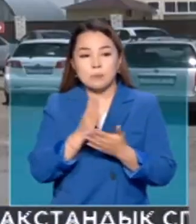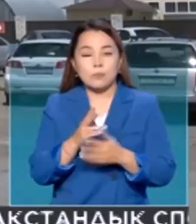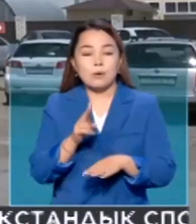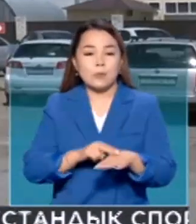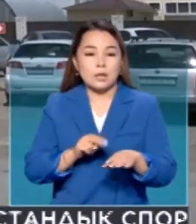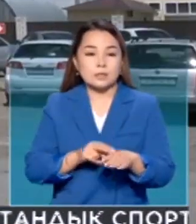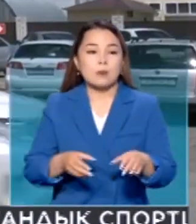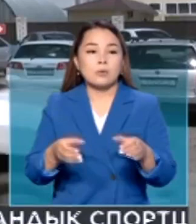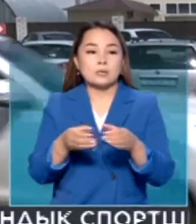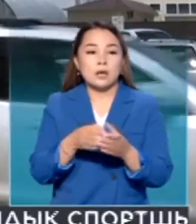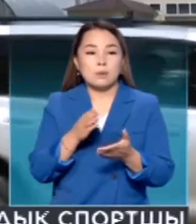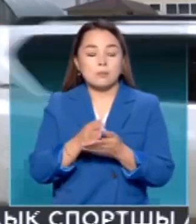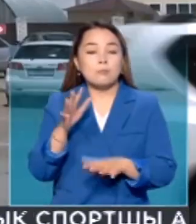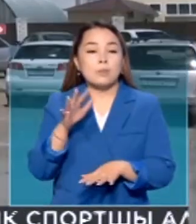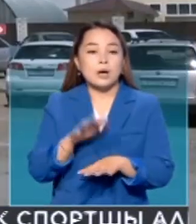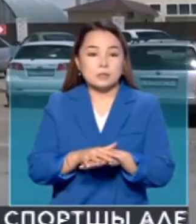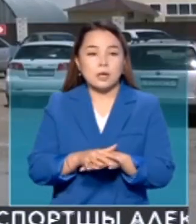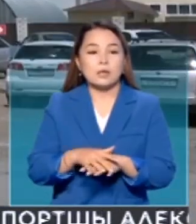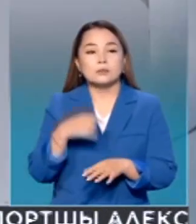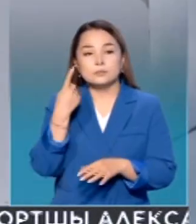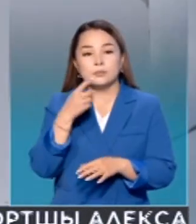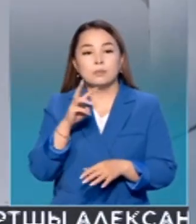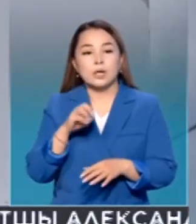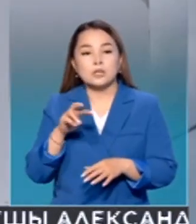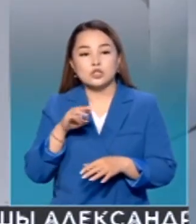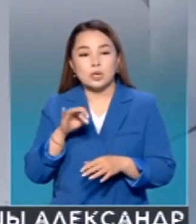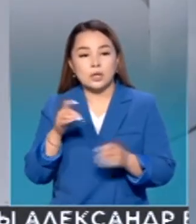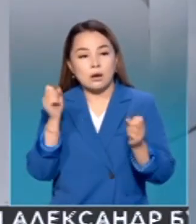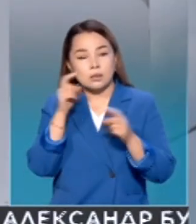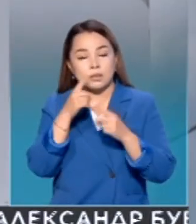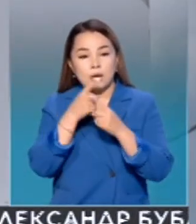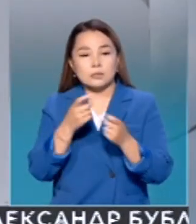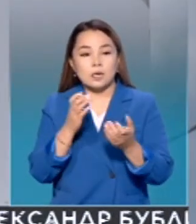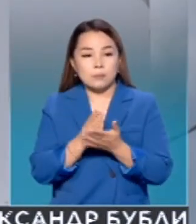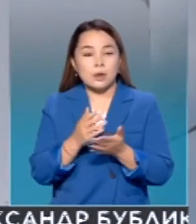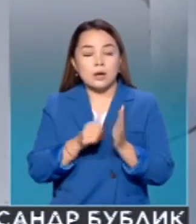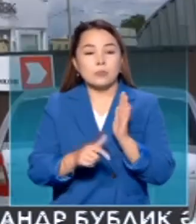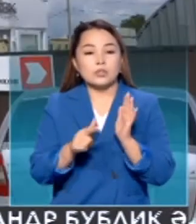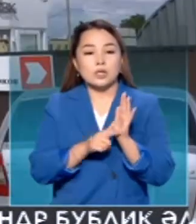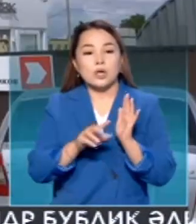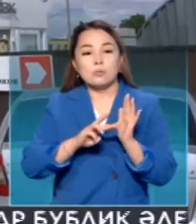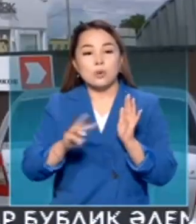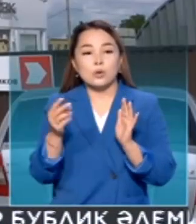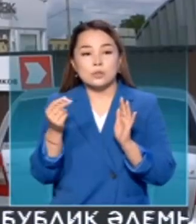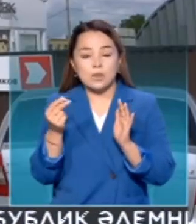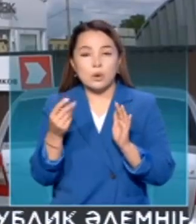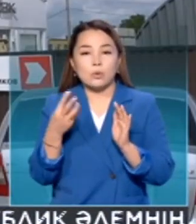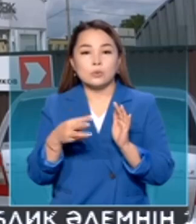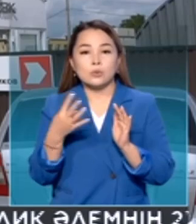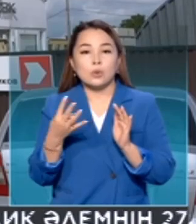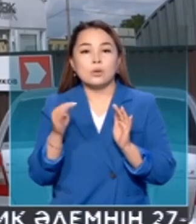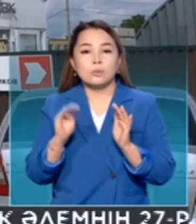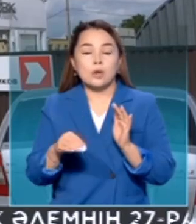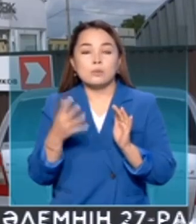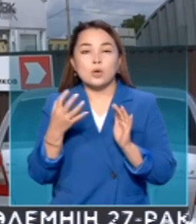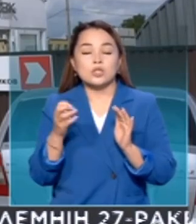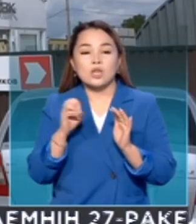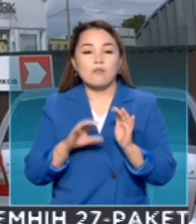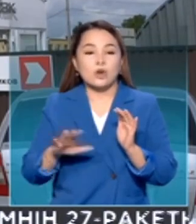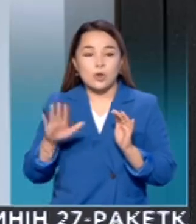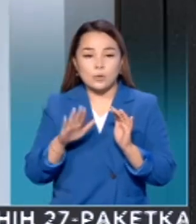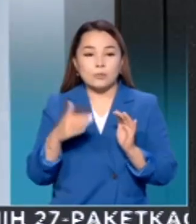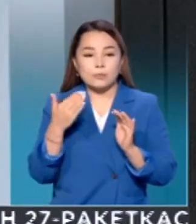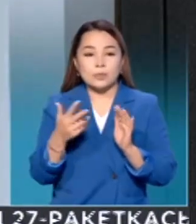полиция басқармасына банктың аға менеджері хабарлаған. Ревизия барысында 67 миллион теңге, 34500 евро